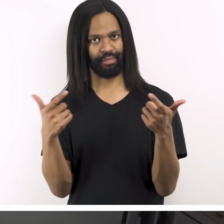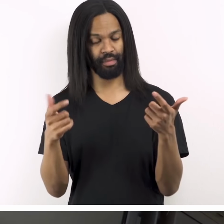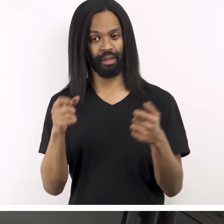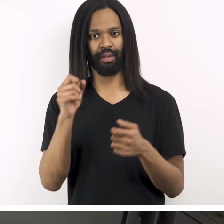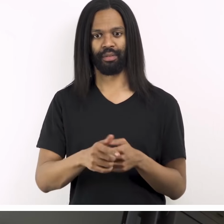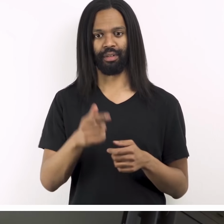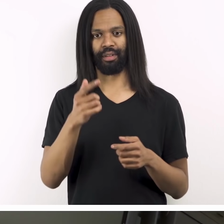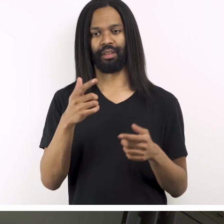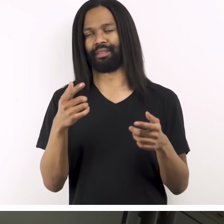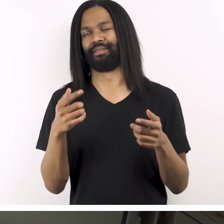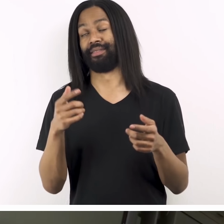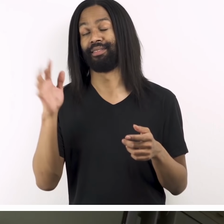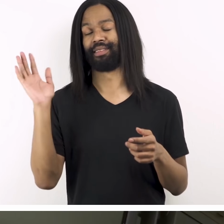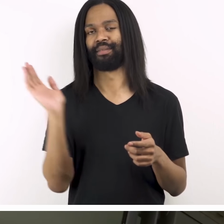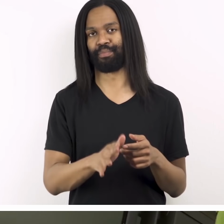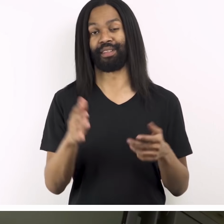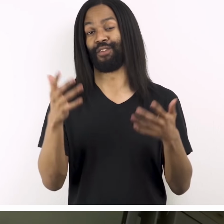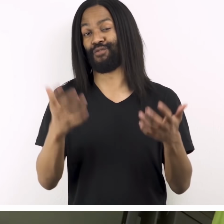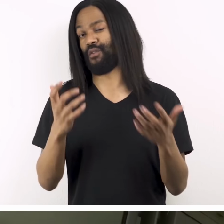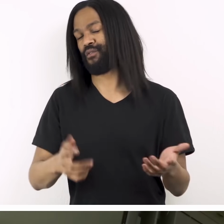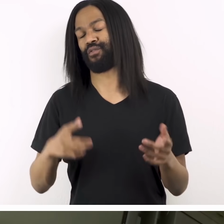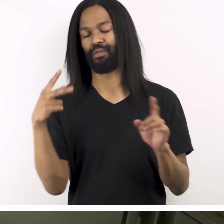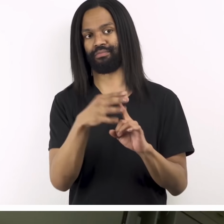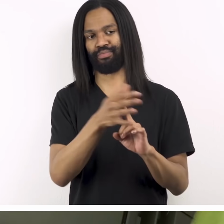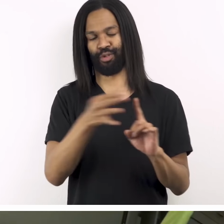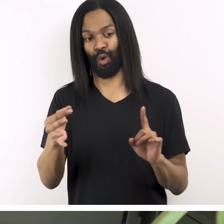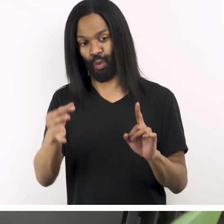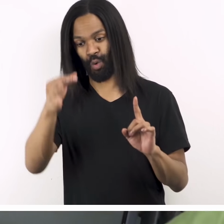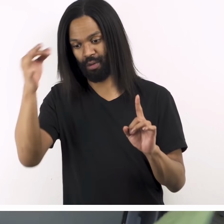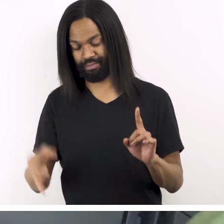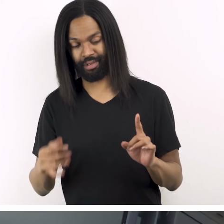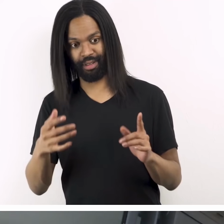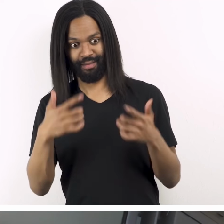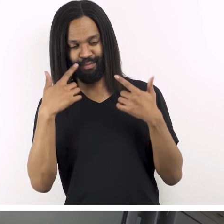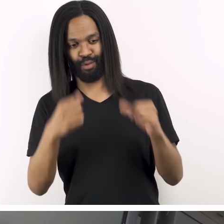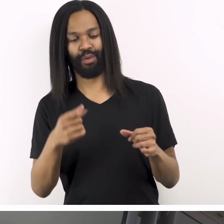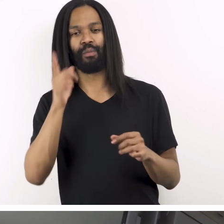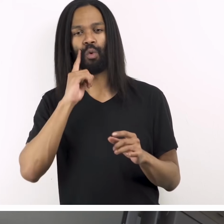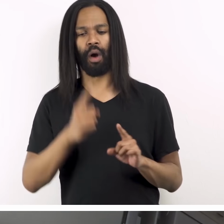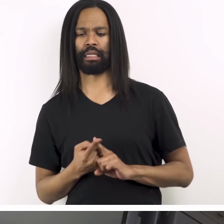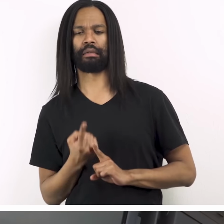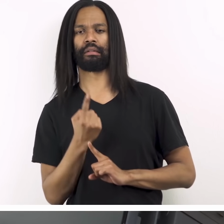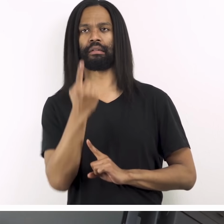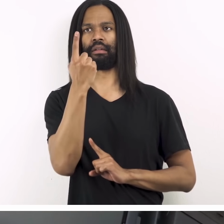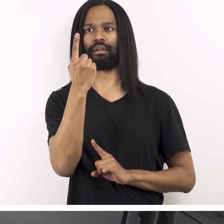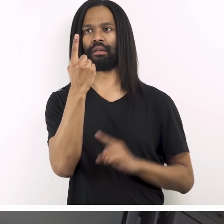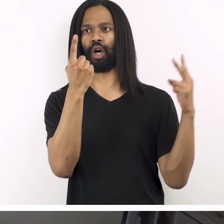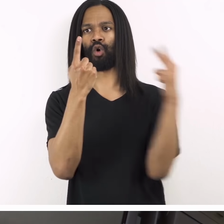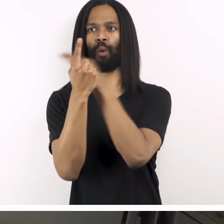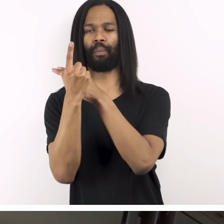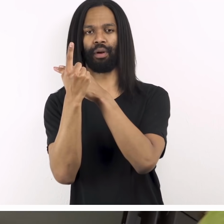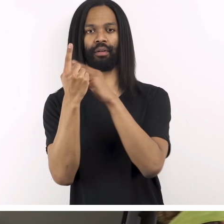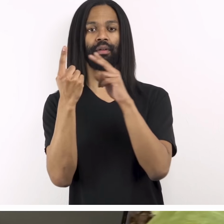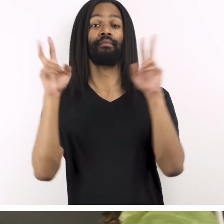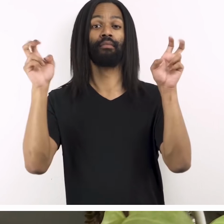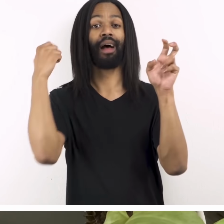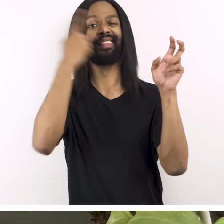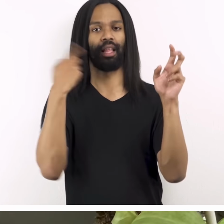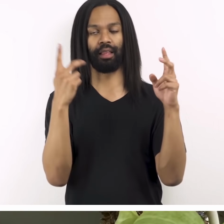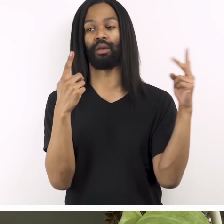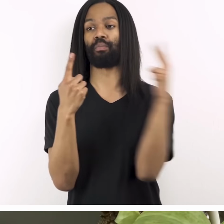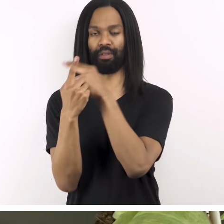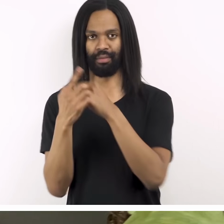du coup, celui-ci, il criait au scandale parce qu'il voulait être bouturé. Ce que j'ai fait, puisqu'il a eu la tête coupée. Donc du coup, voilà, la bouture a